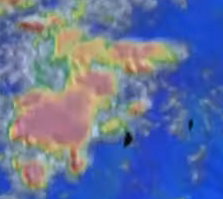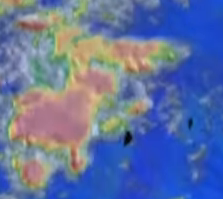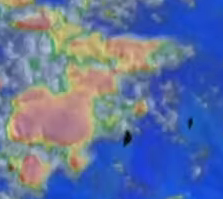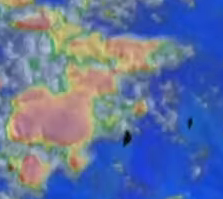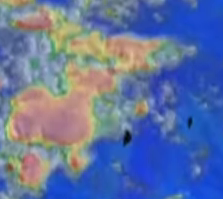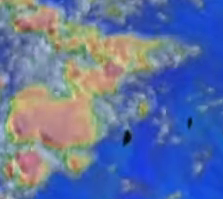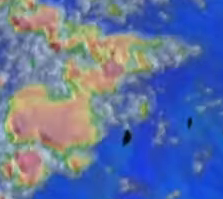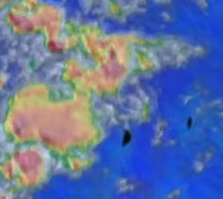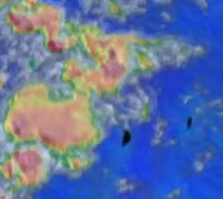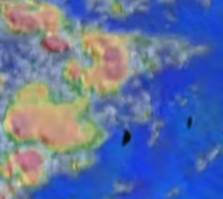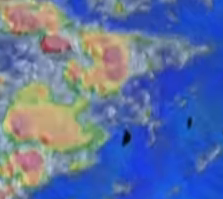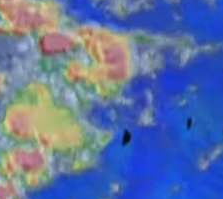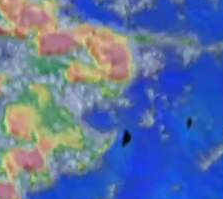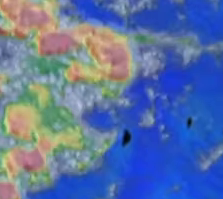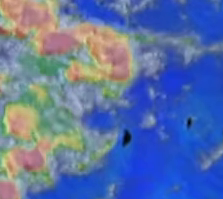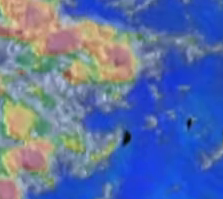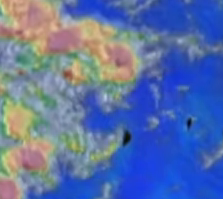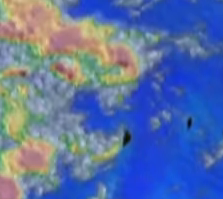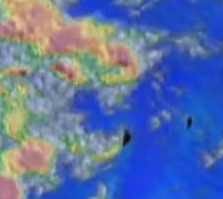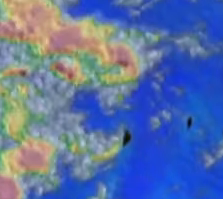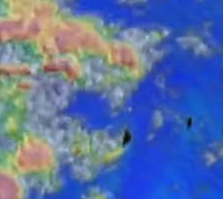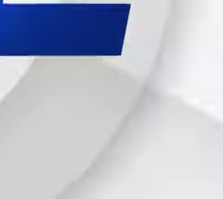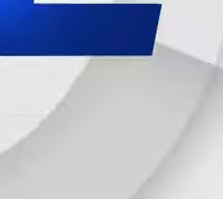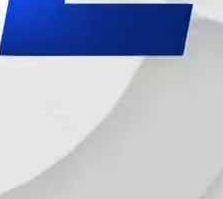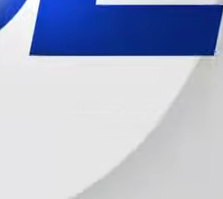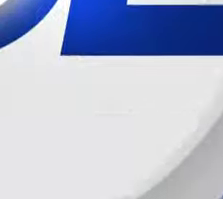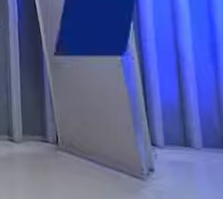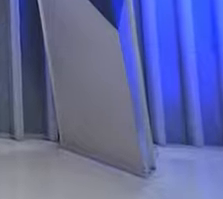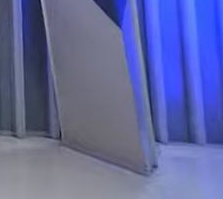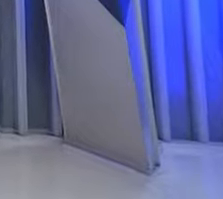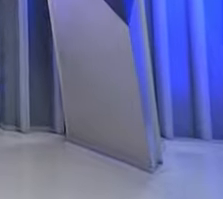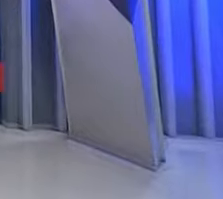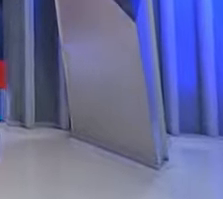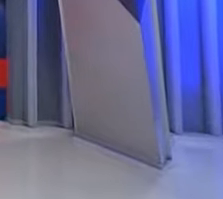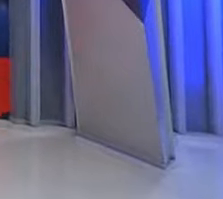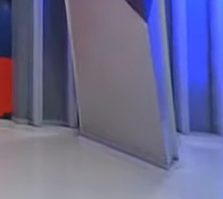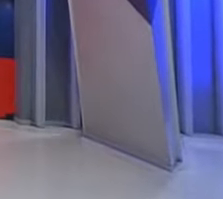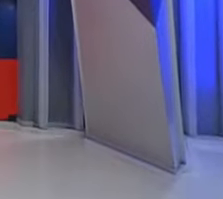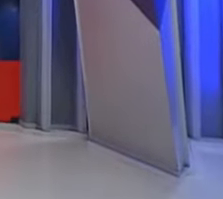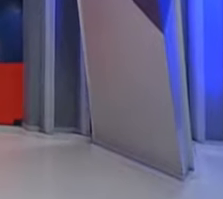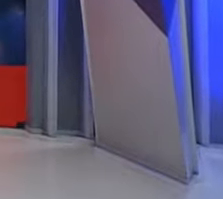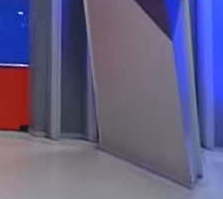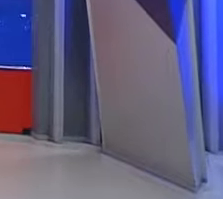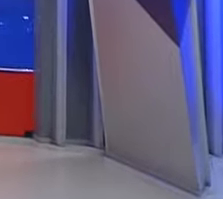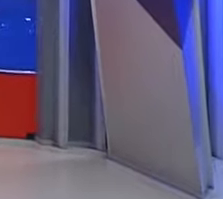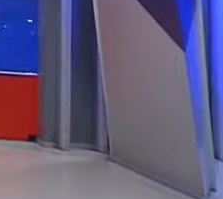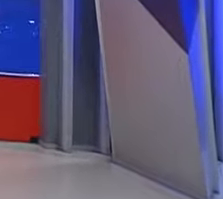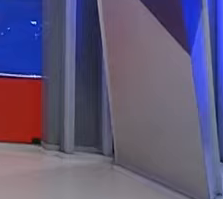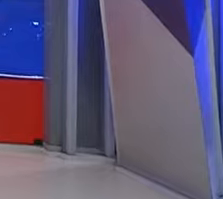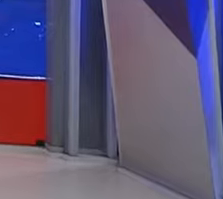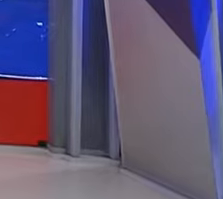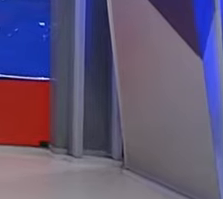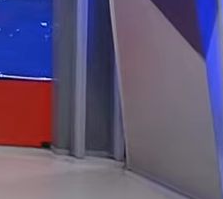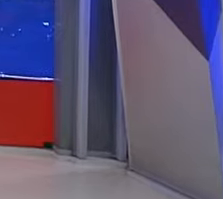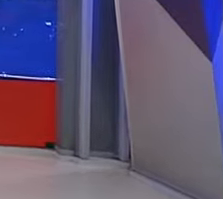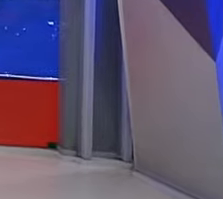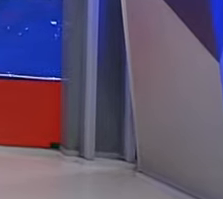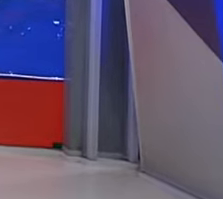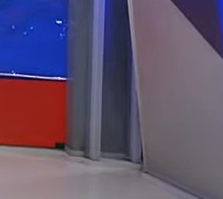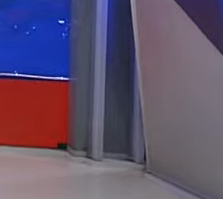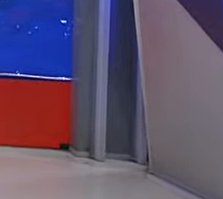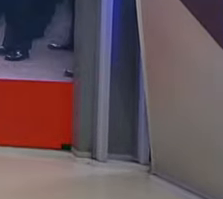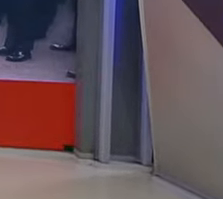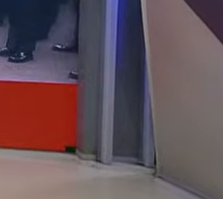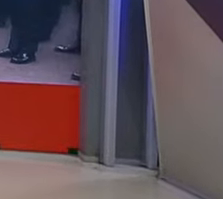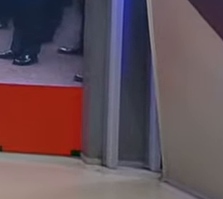si Ariel Rojas. Ingat kapamilya! Sa pagpabalik ng TV Patrol,